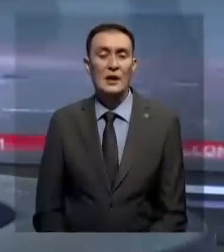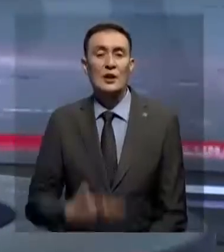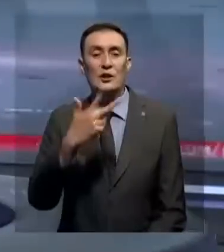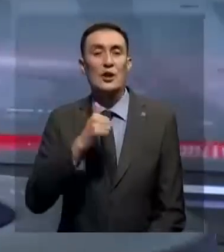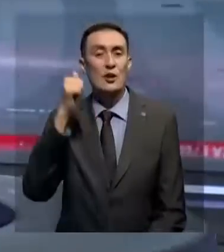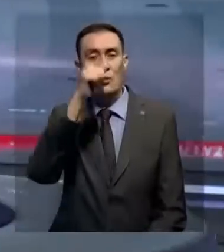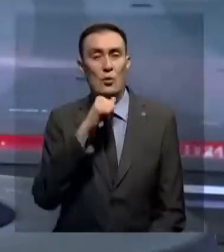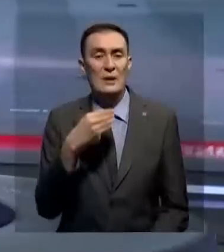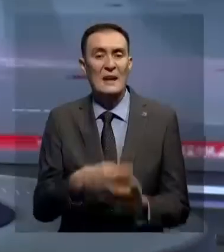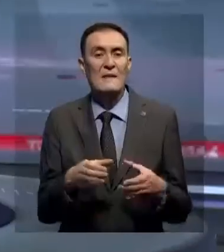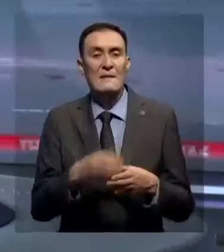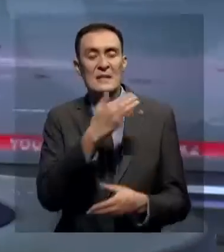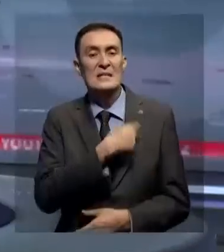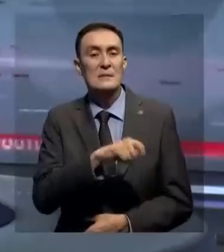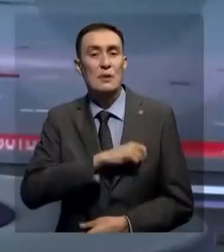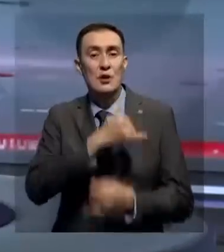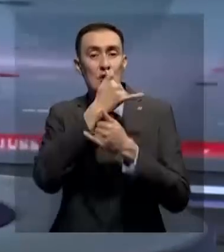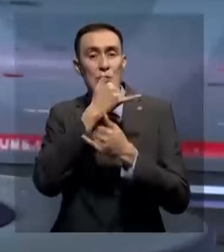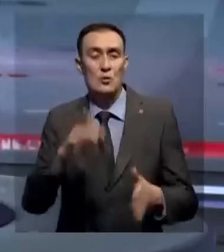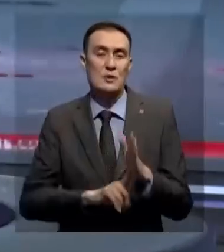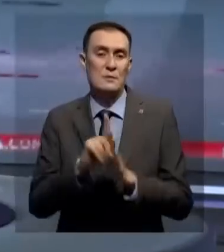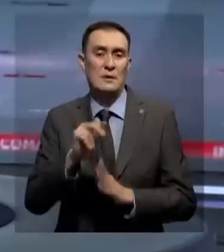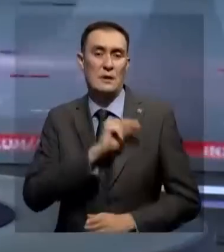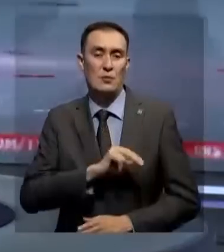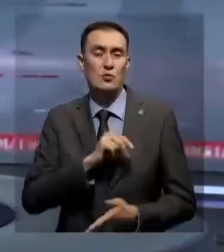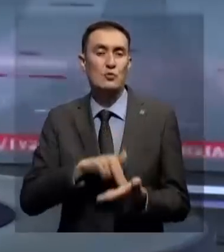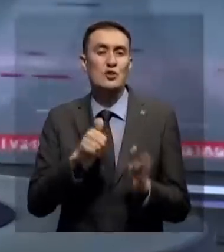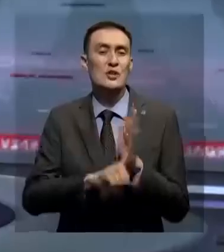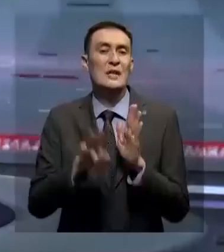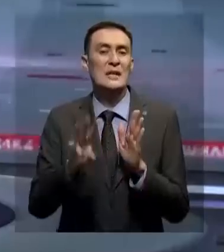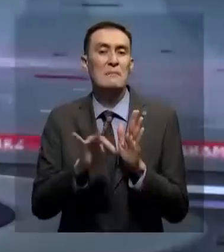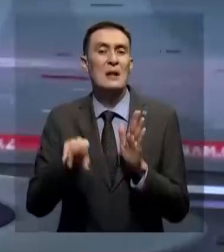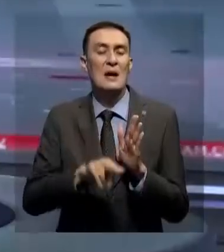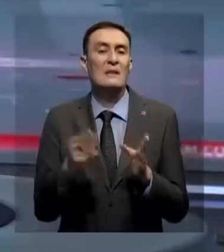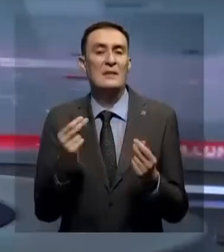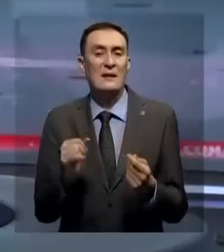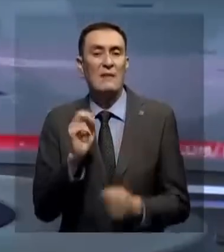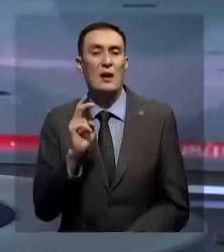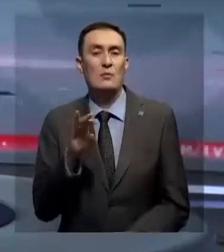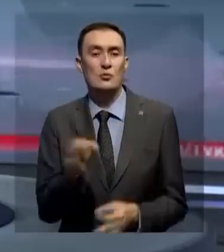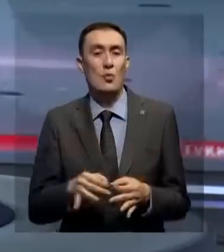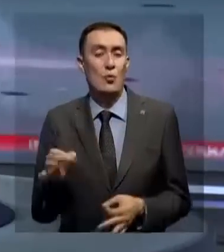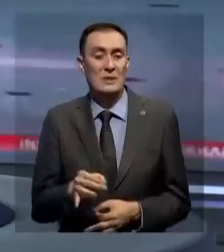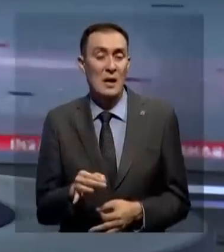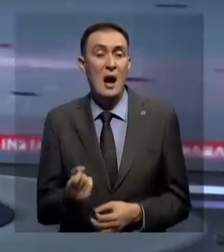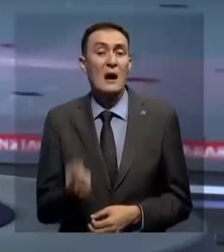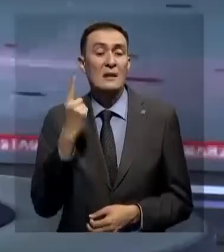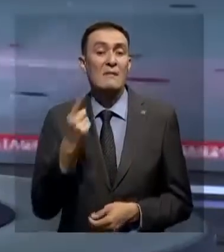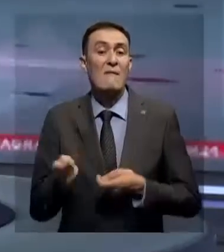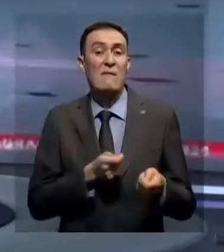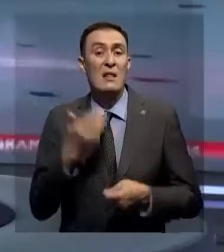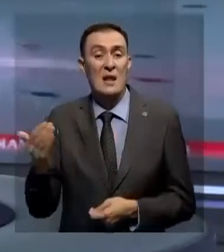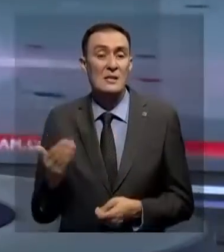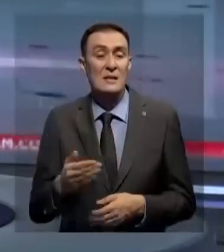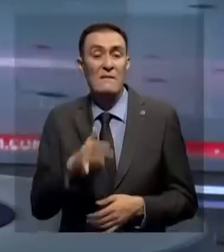Целых 3 года инвестор из Испании не мог запустить проект стоимостью в 63 миллиарда тенге в Акмолинской области. Как